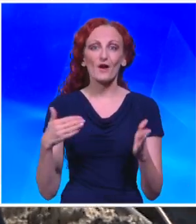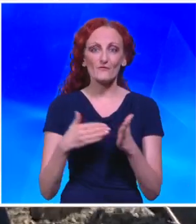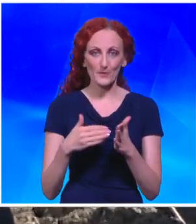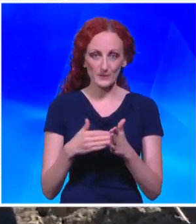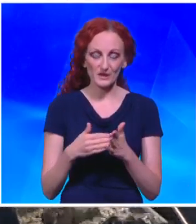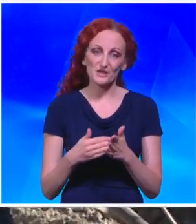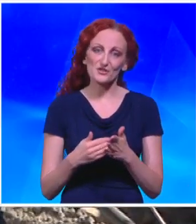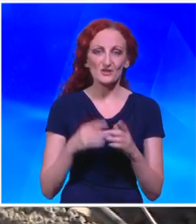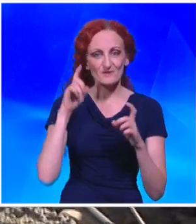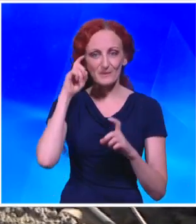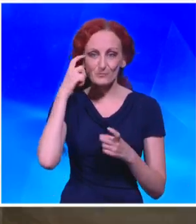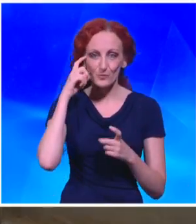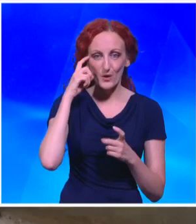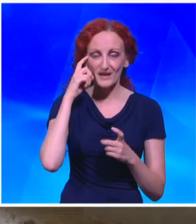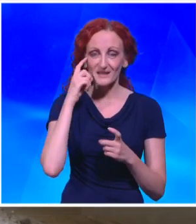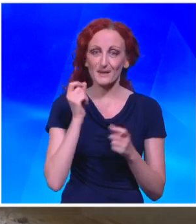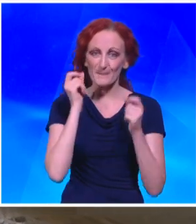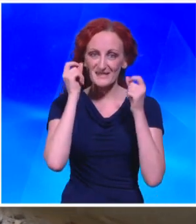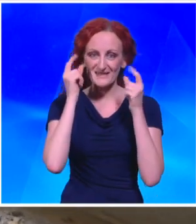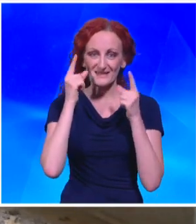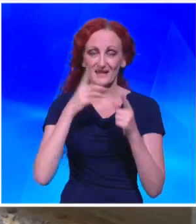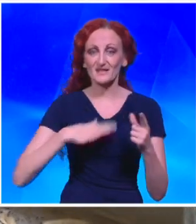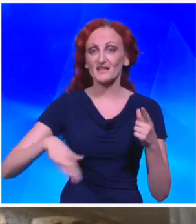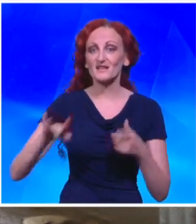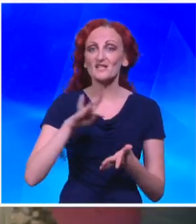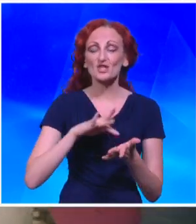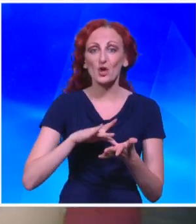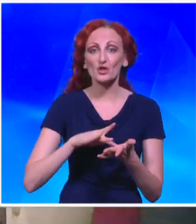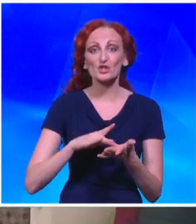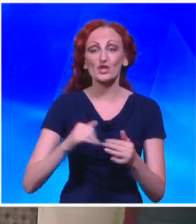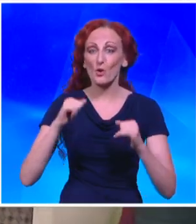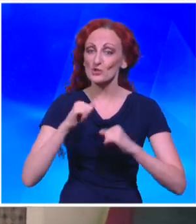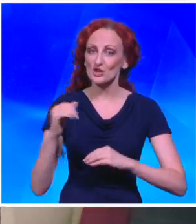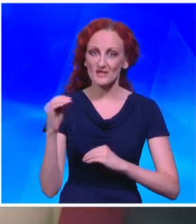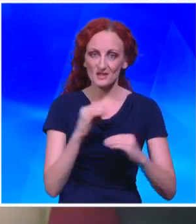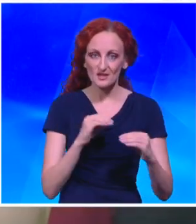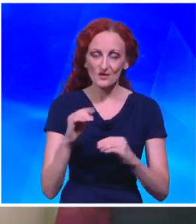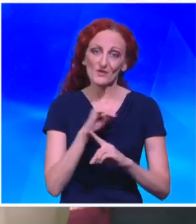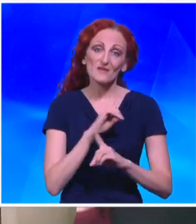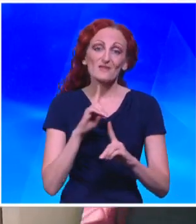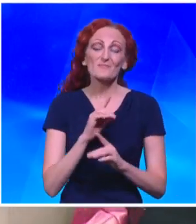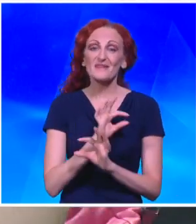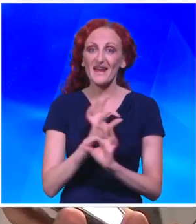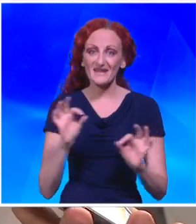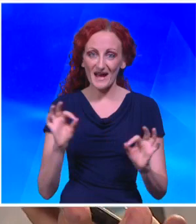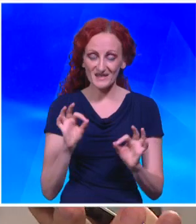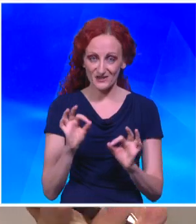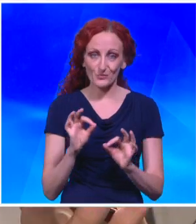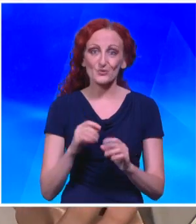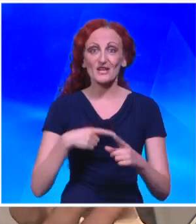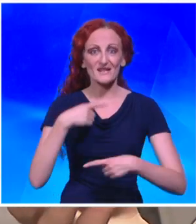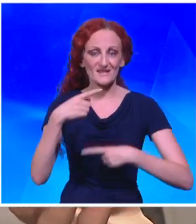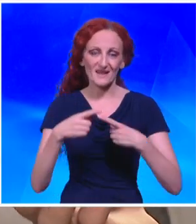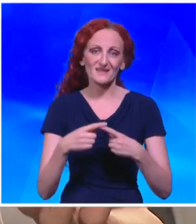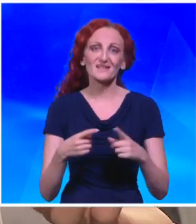спряганите, председателят на Столичния общински съвет днес не разкри кой е кандидатът на ГЕРБ за наследник на Йорданка Фандъкова в София. Знаете, че има